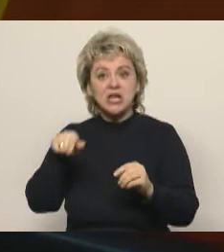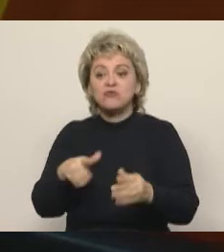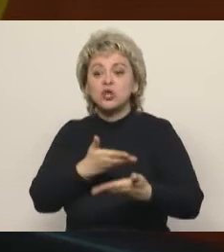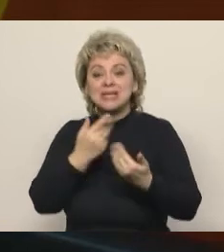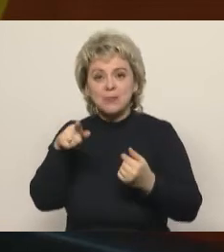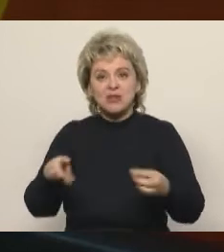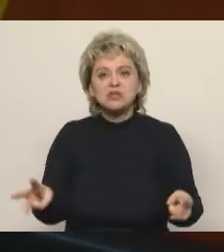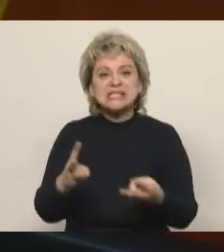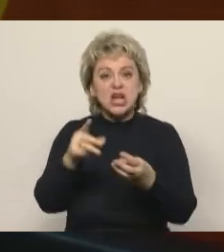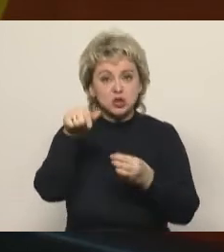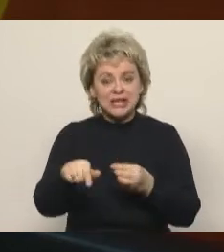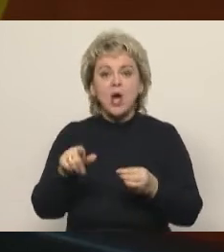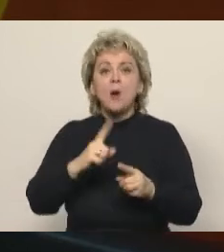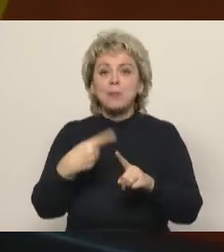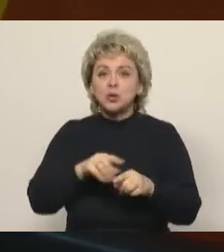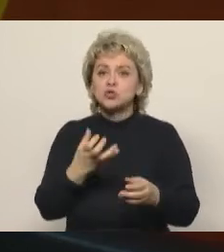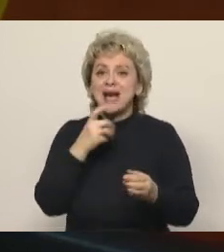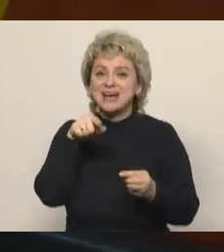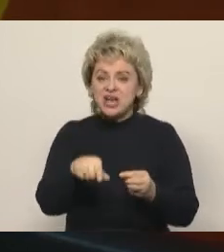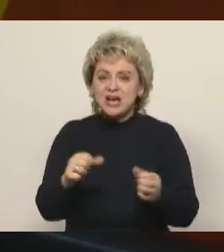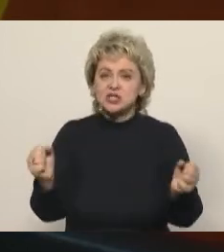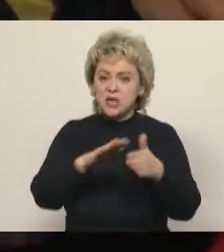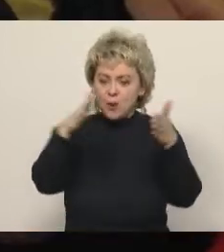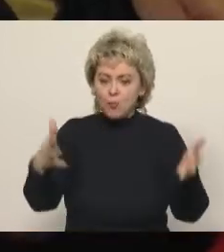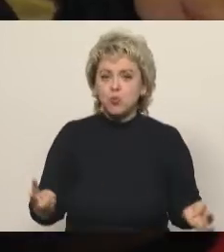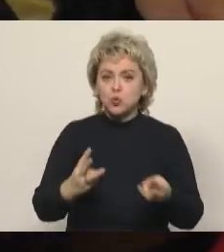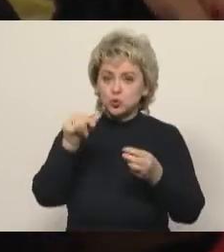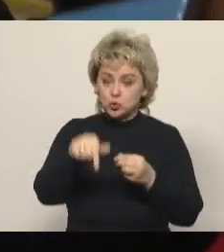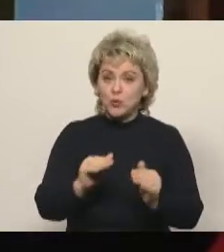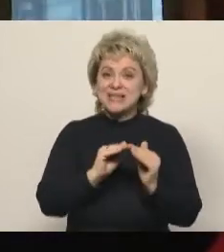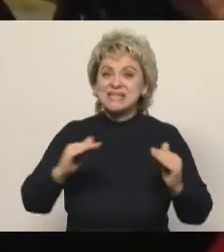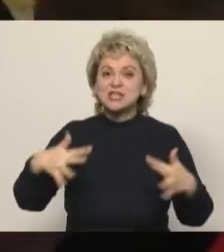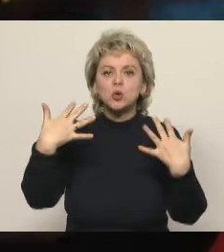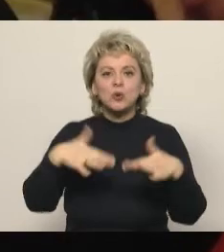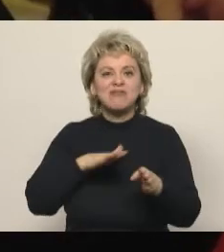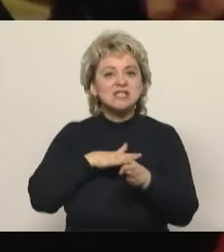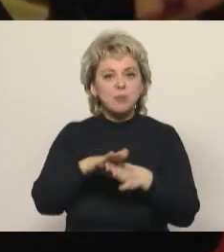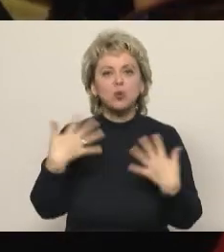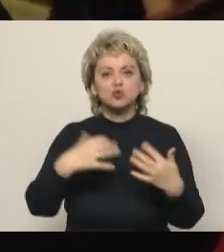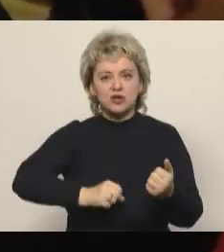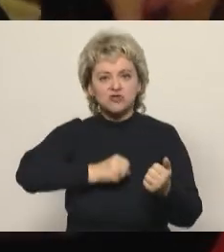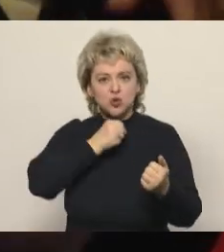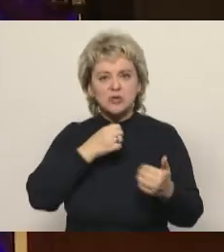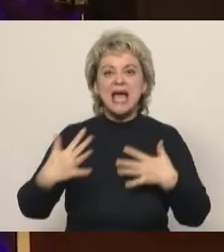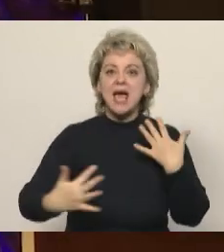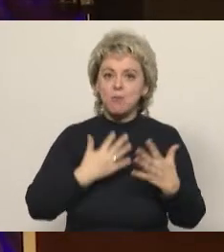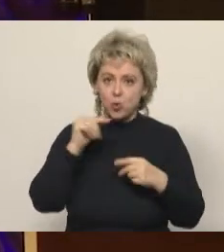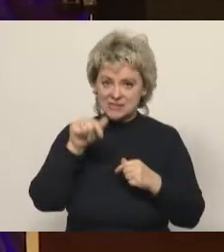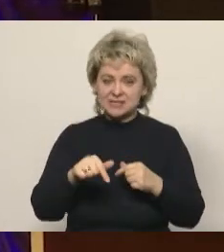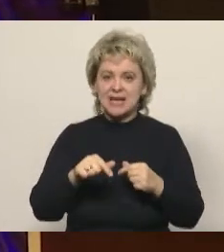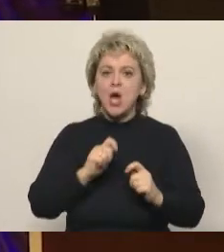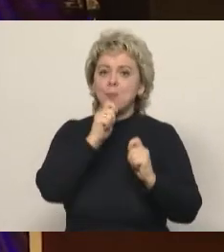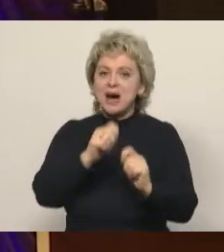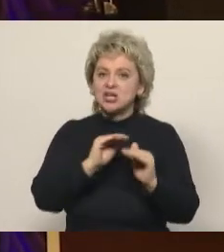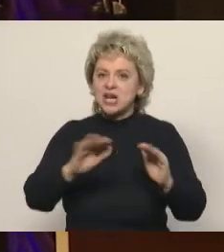сожгли, потому что грелись в буржуйках. Он страшно переживал. Детскую утрату восполнял уже взрослыми эмоциями.